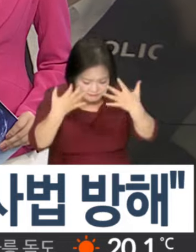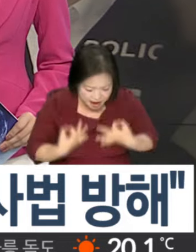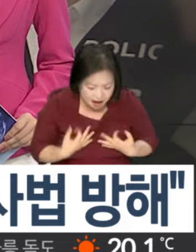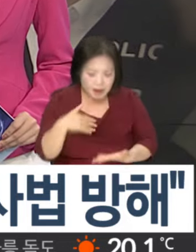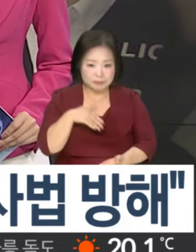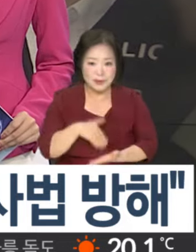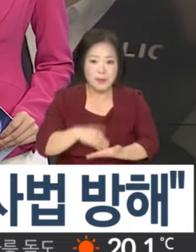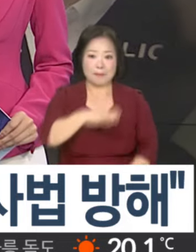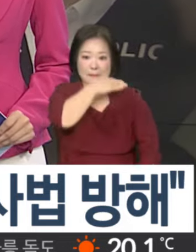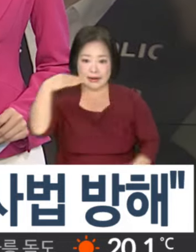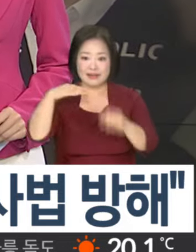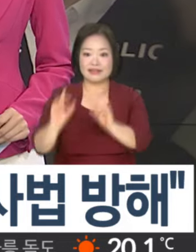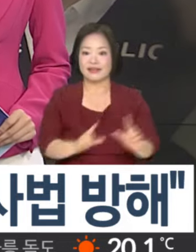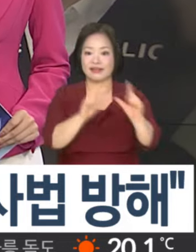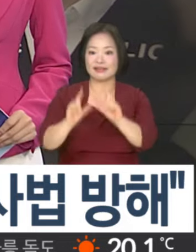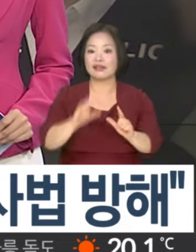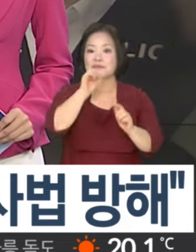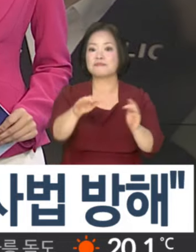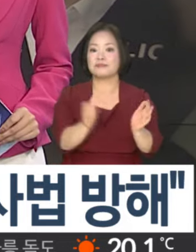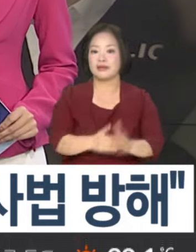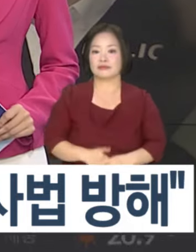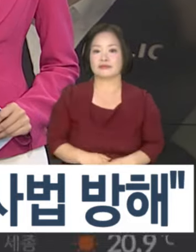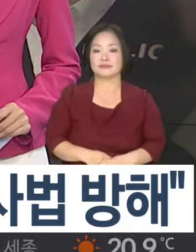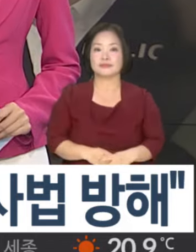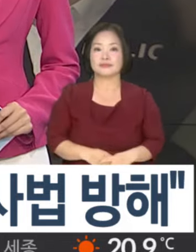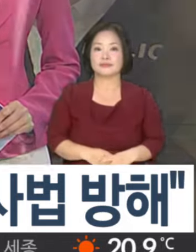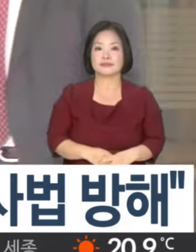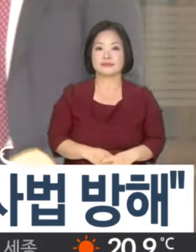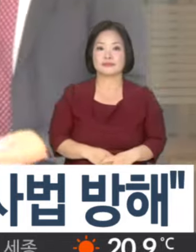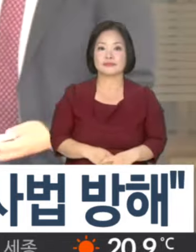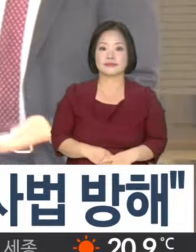선처를 호소했습니다 방준혁 기자의 보도입니다